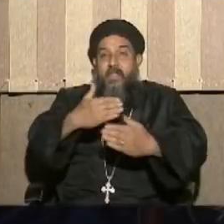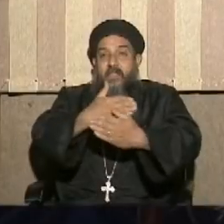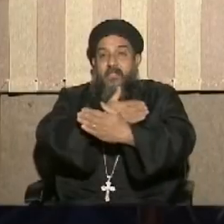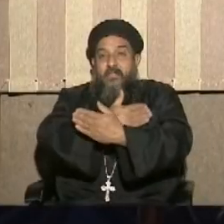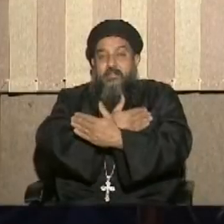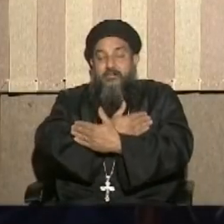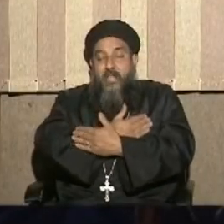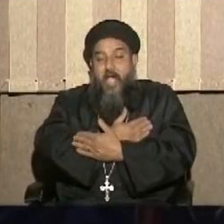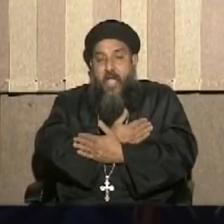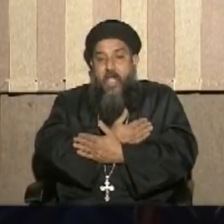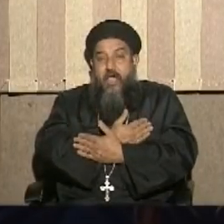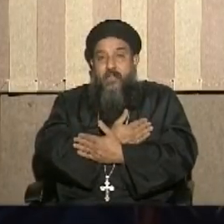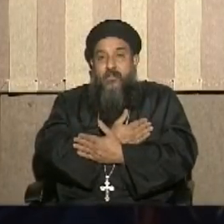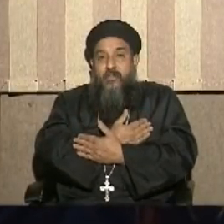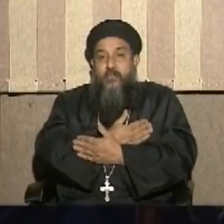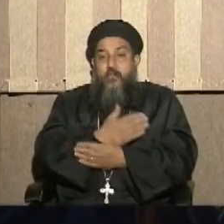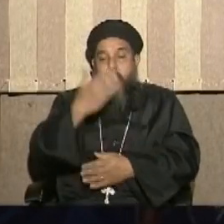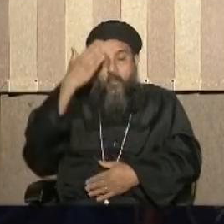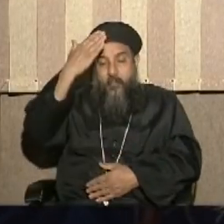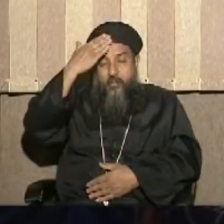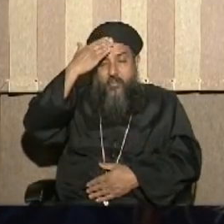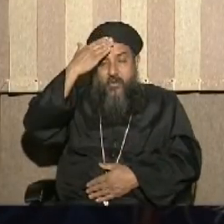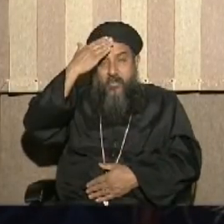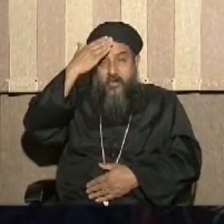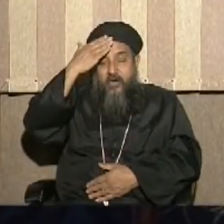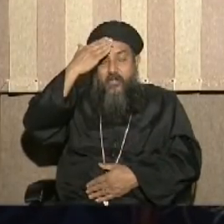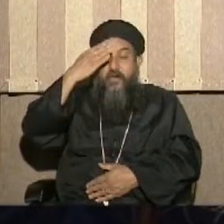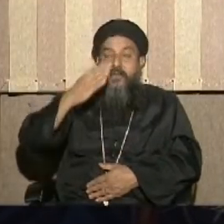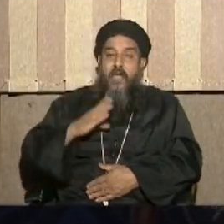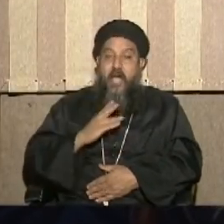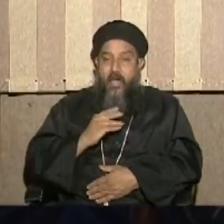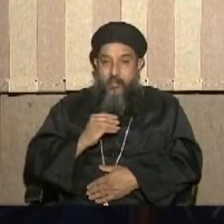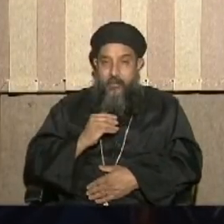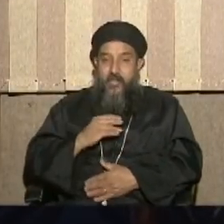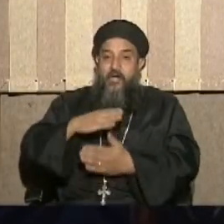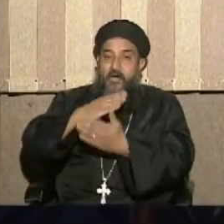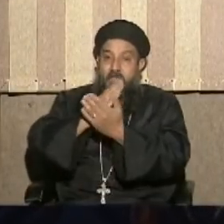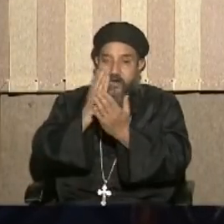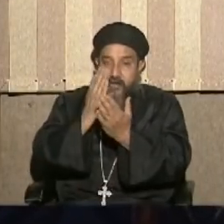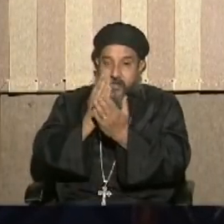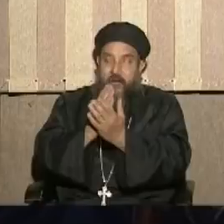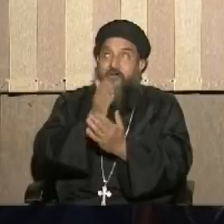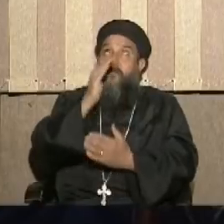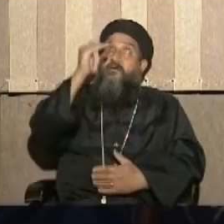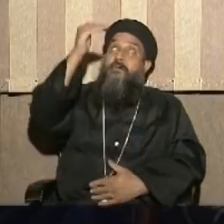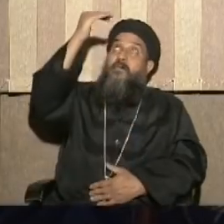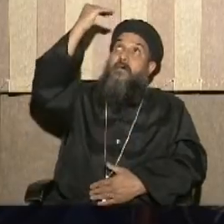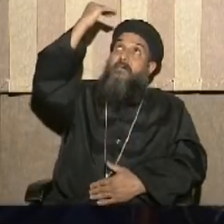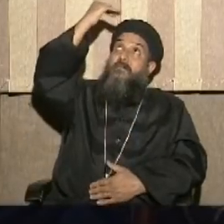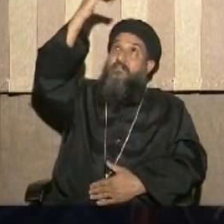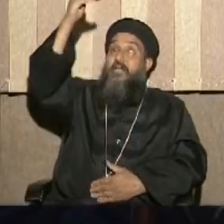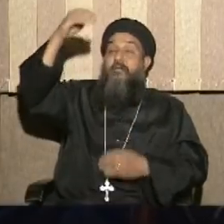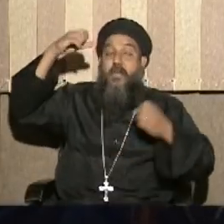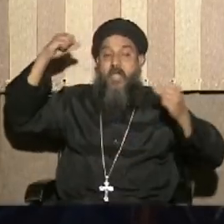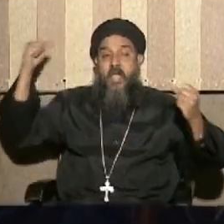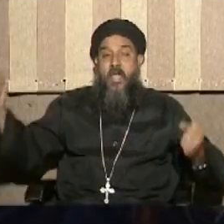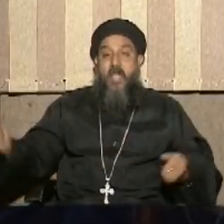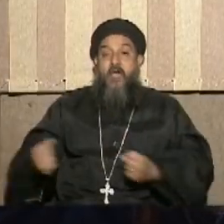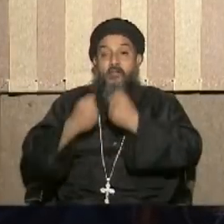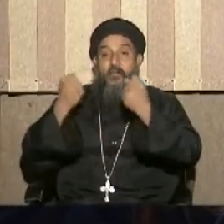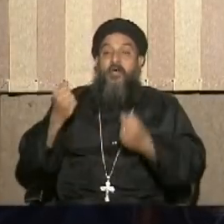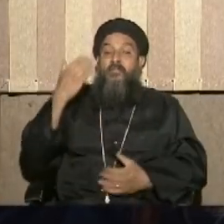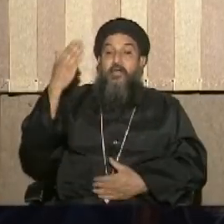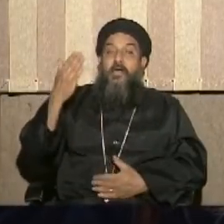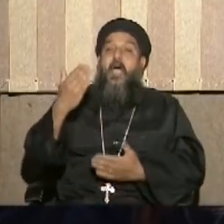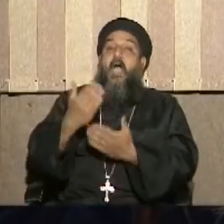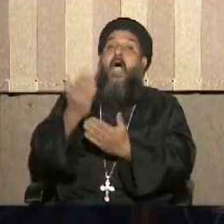تعالوا إلي يا مبارك يا أبي، رث الملكوت